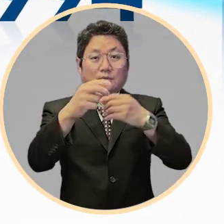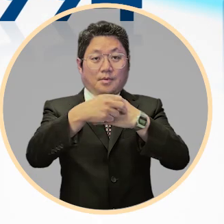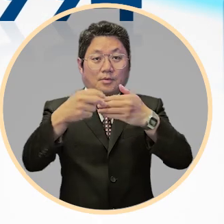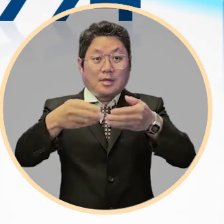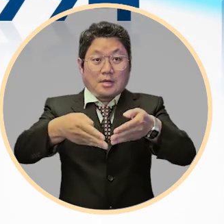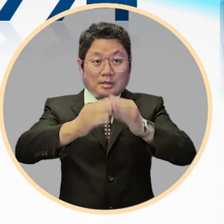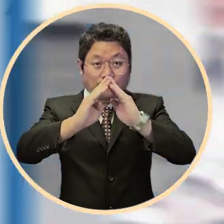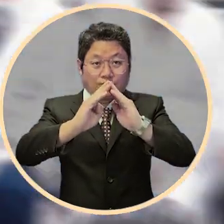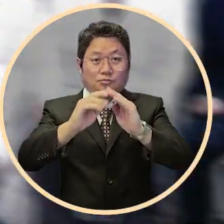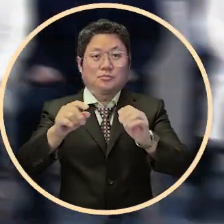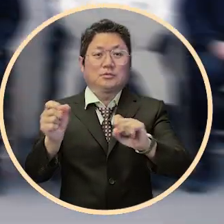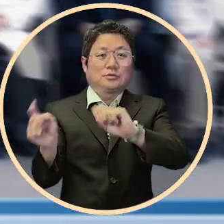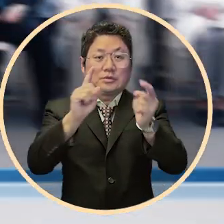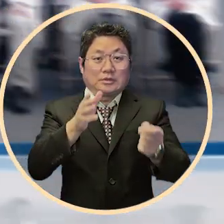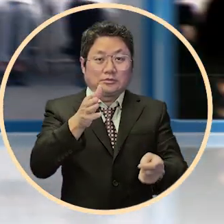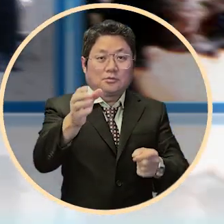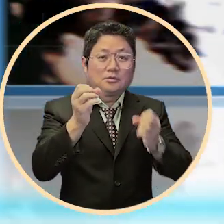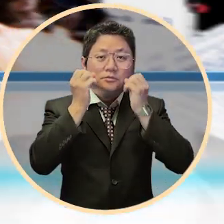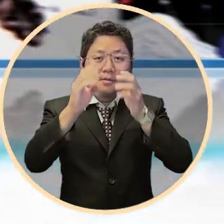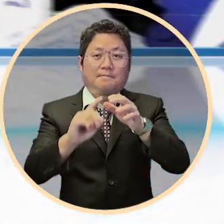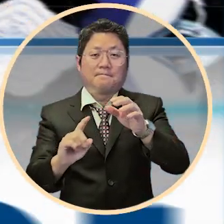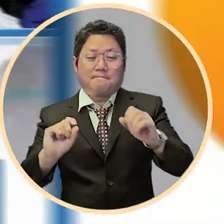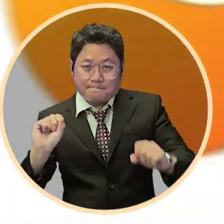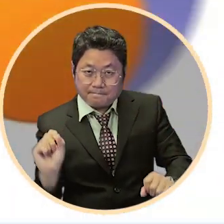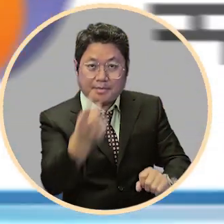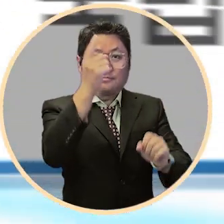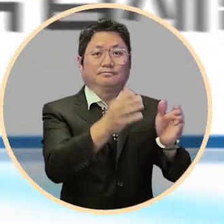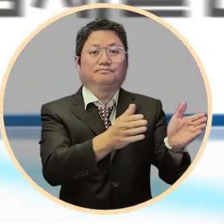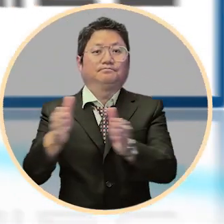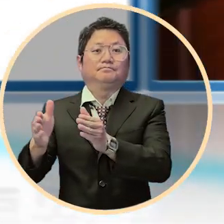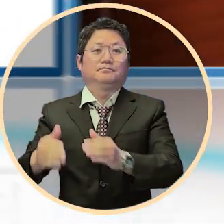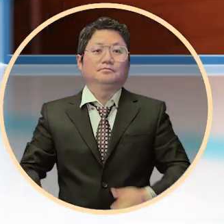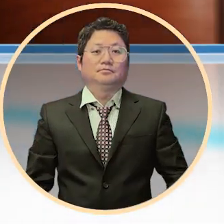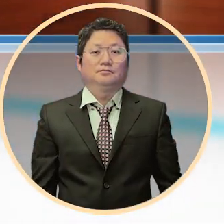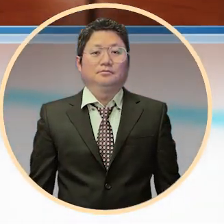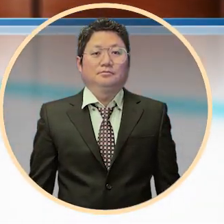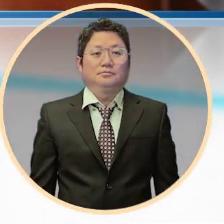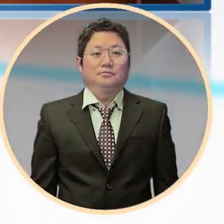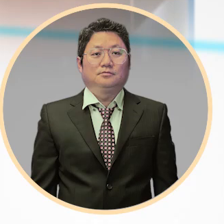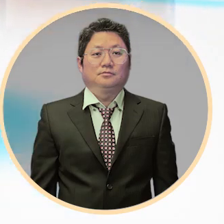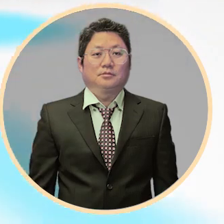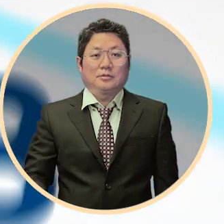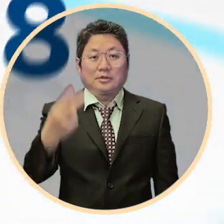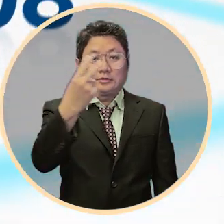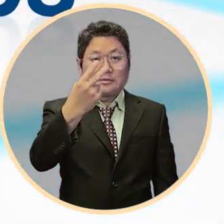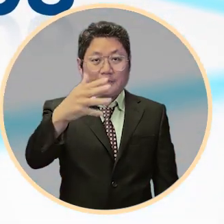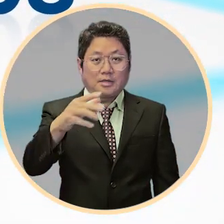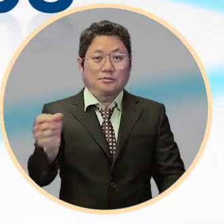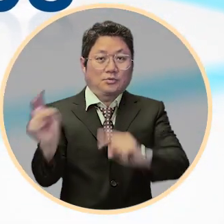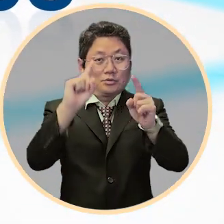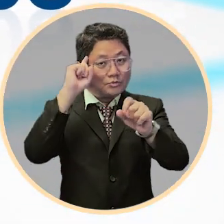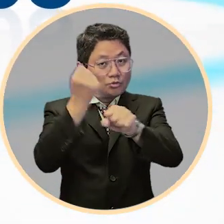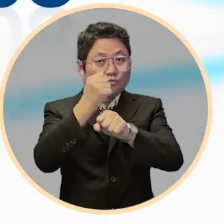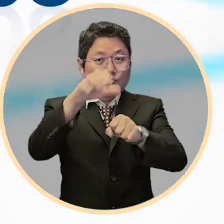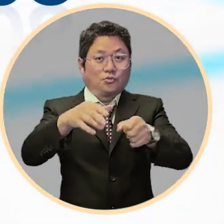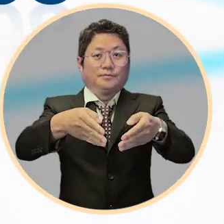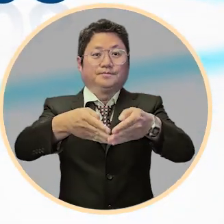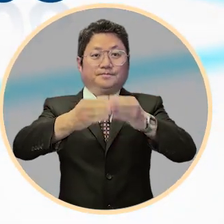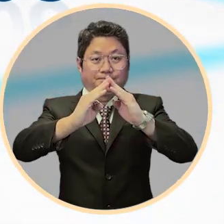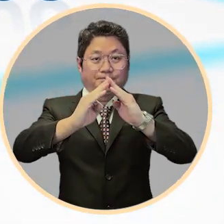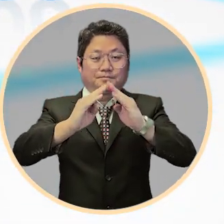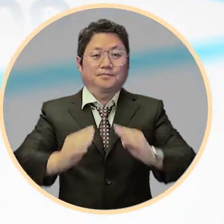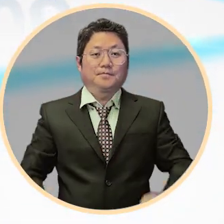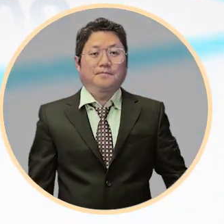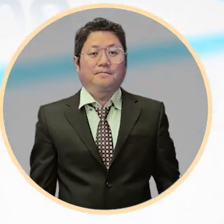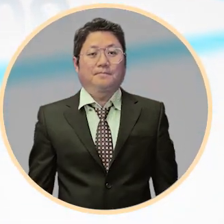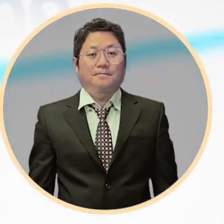1994년 재활병원 개원으로 국내 재활의학에 새로운 전기를 마련하였고 2008년